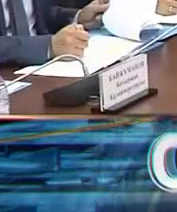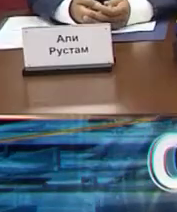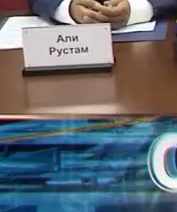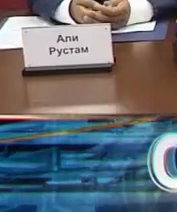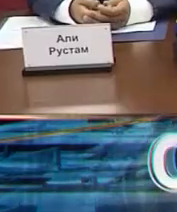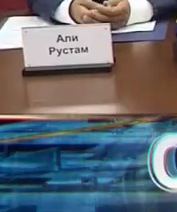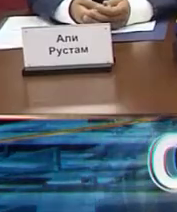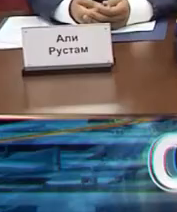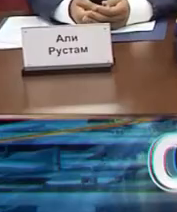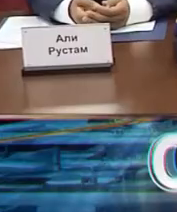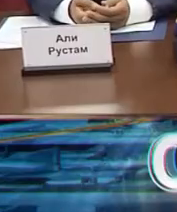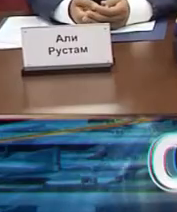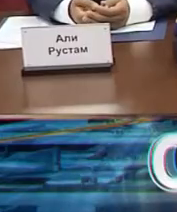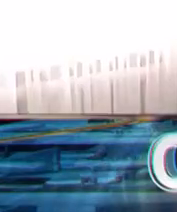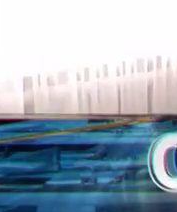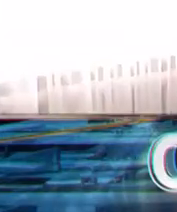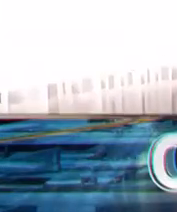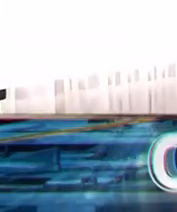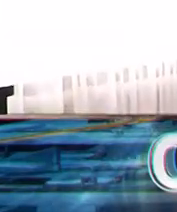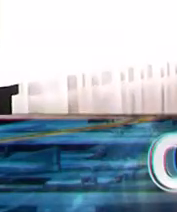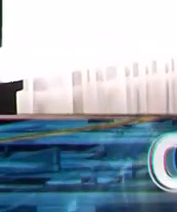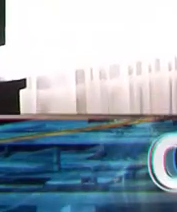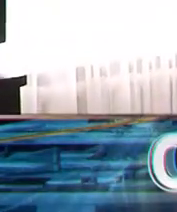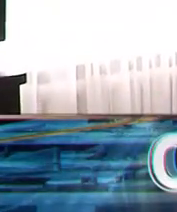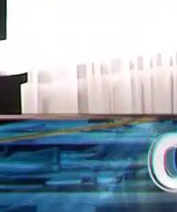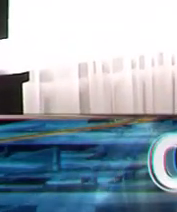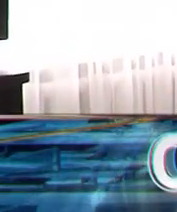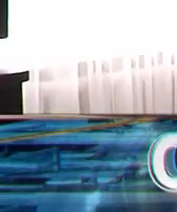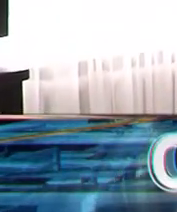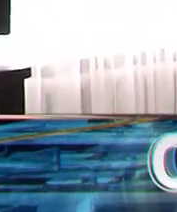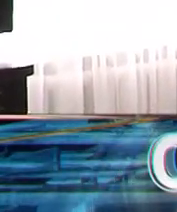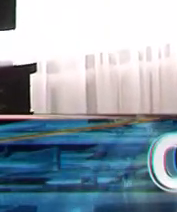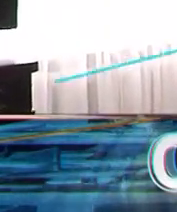молодым дорогу в алматинской области произошли кадровые перестановки